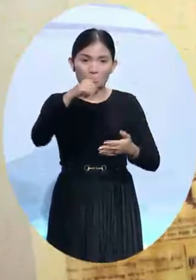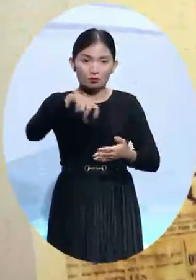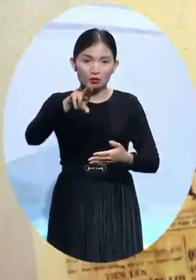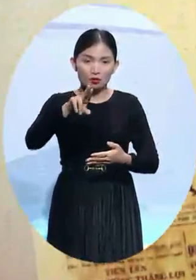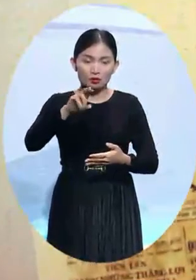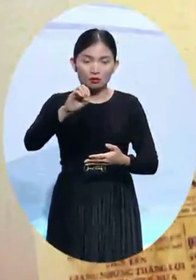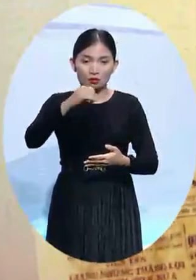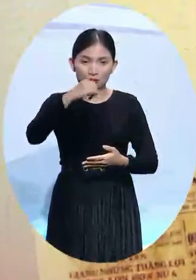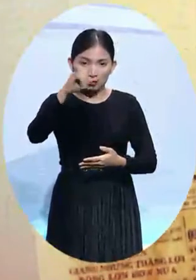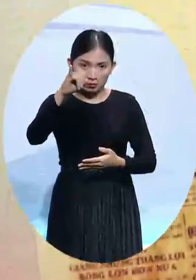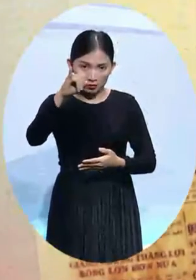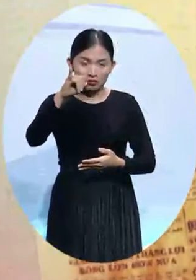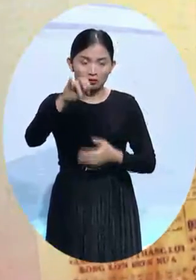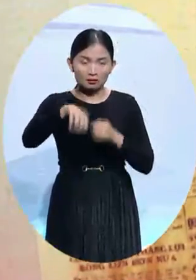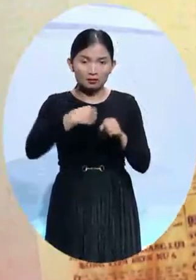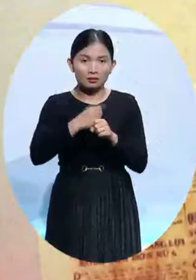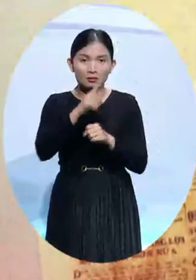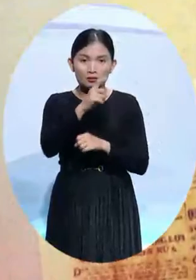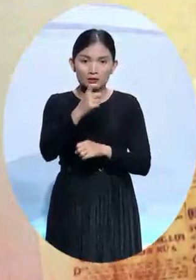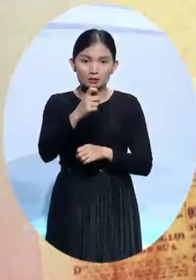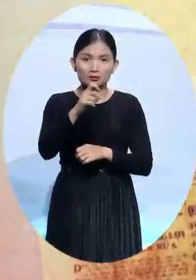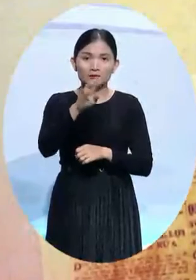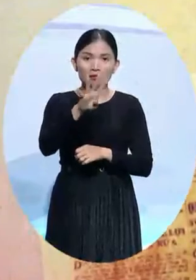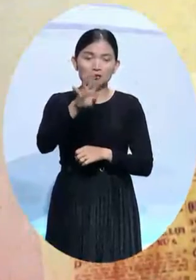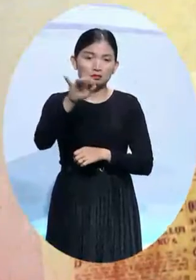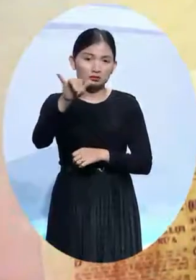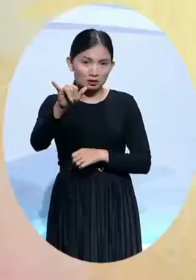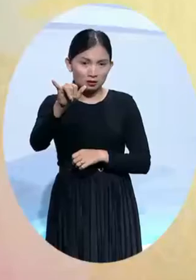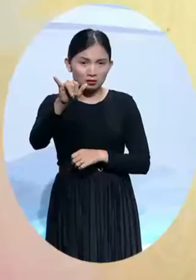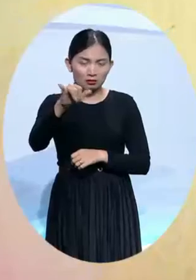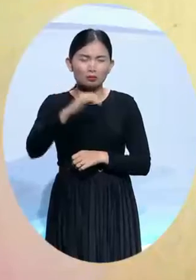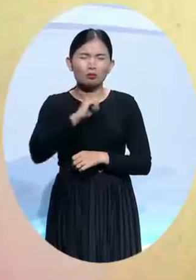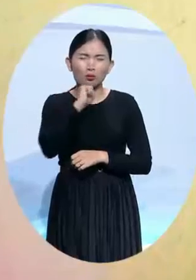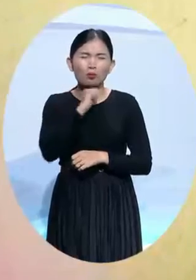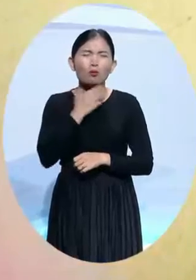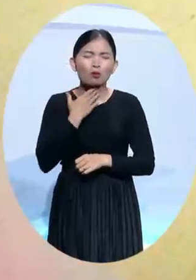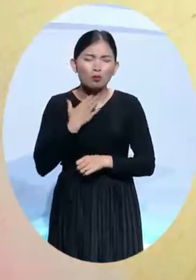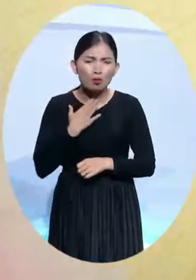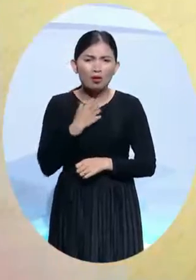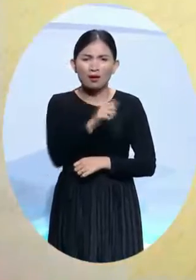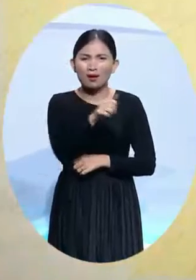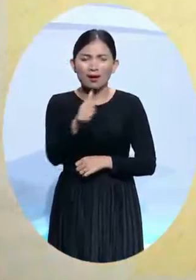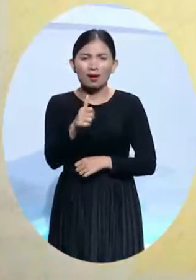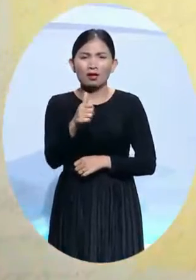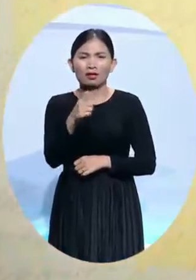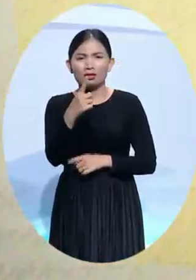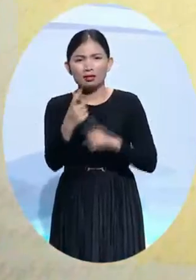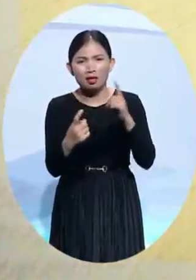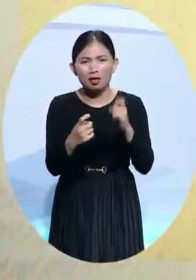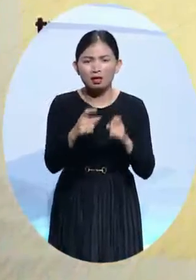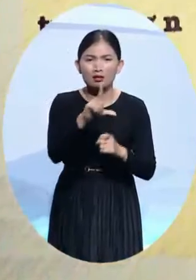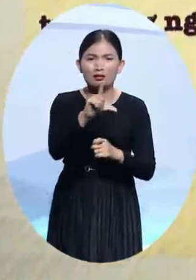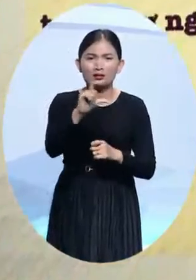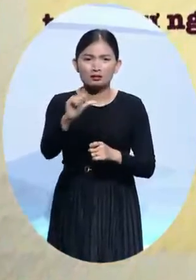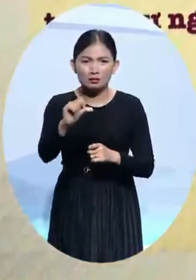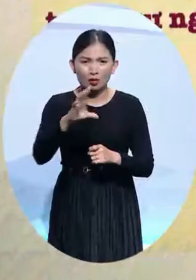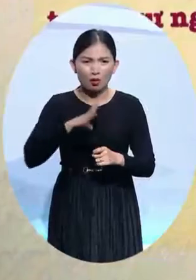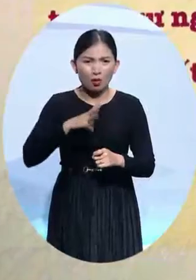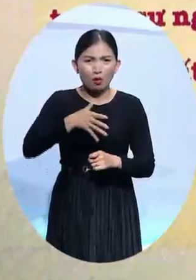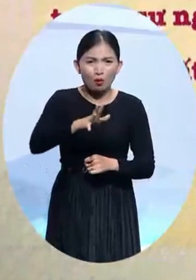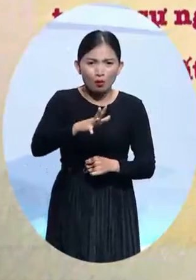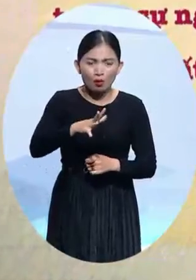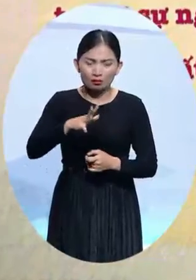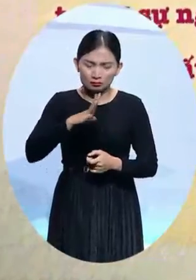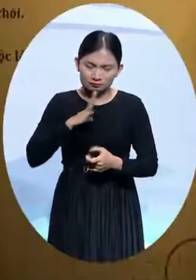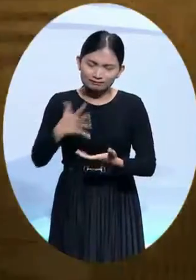lòng, người bày tỏ mong muốn nhận các con của liệt sĩ là con nuôi của mình. Và trước lúc đi xa, người vẫn không quên để